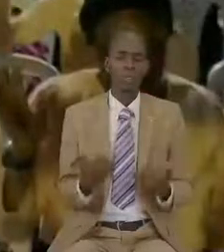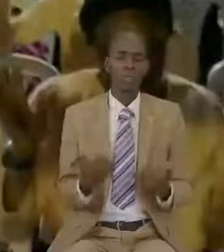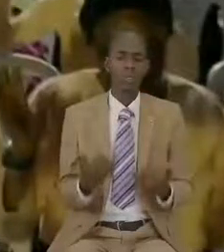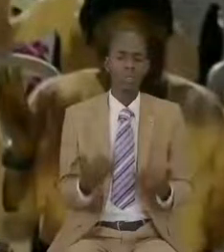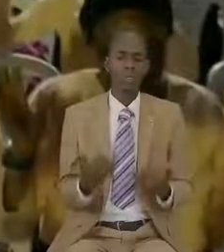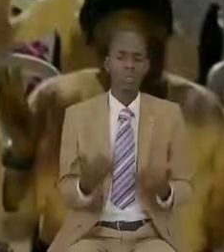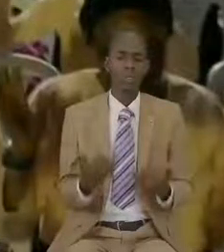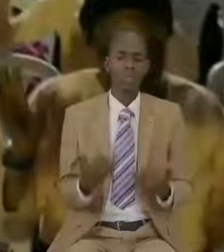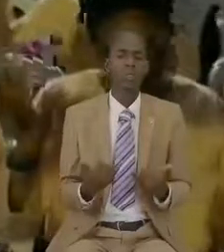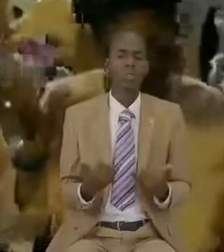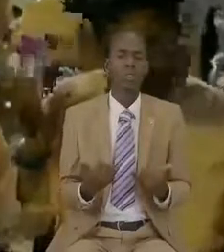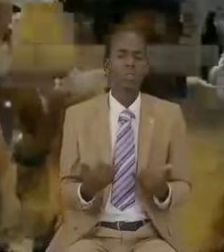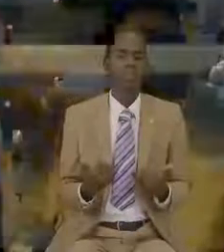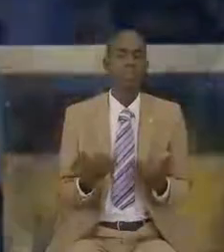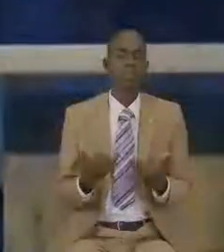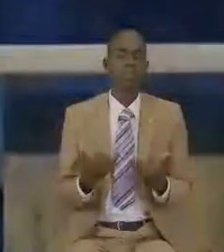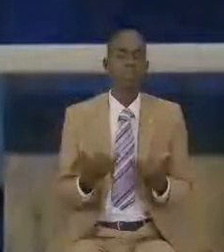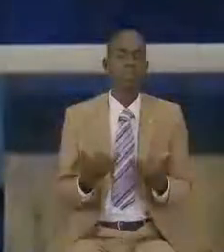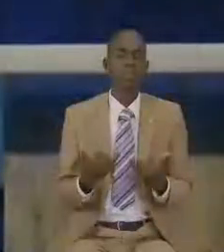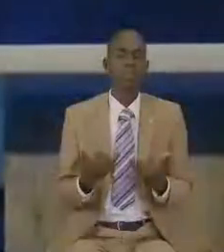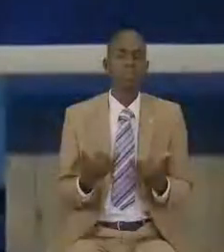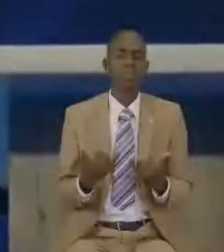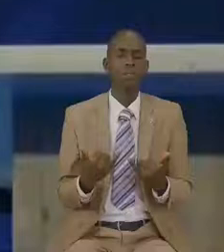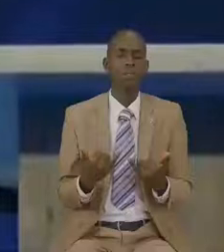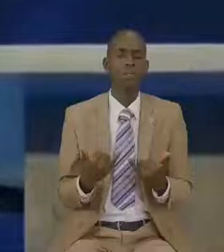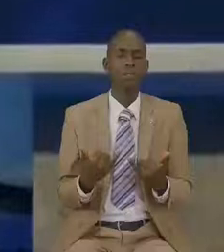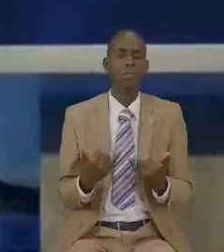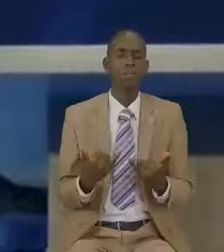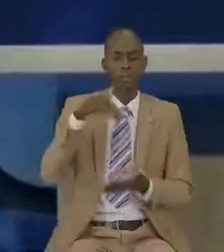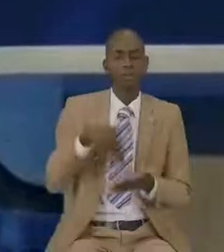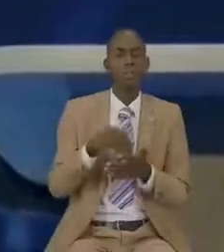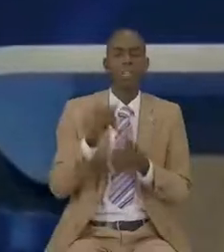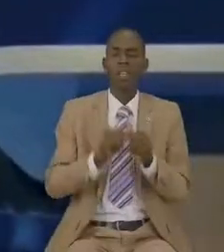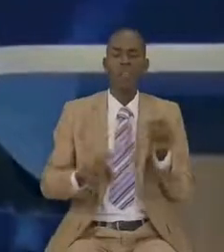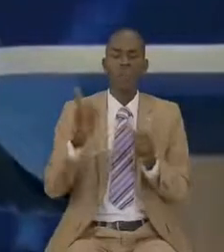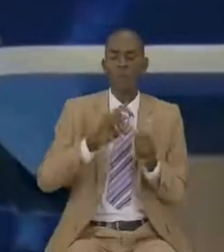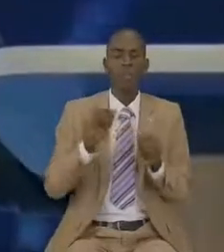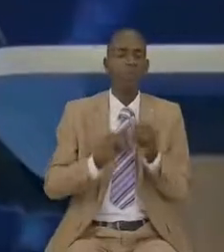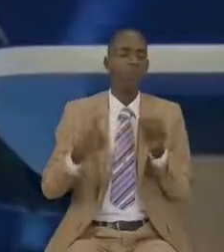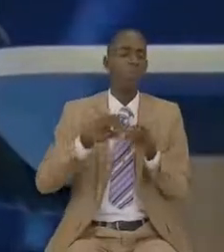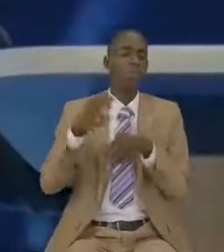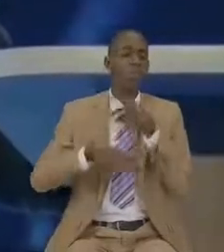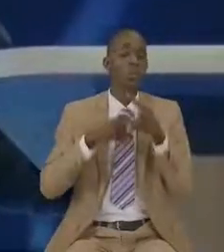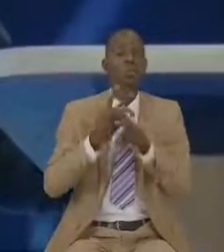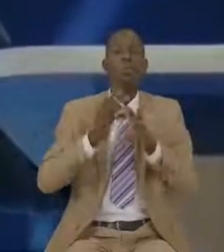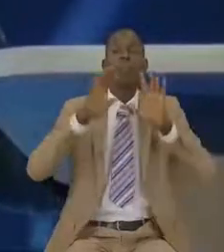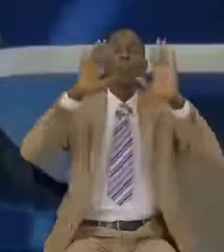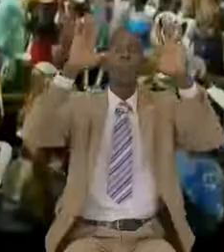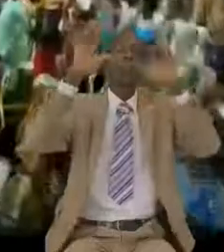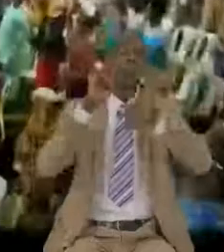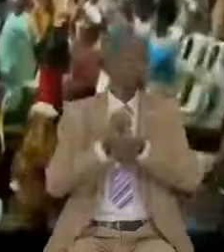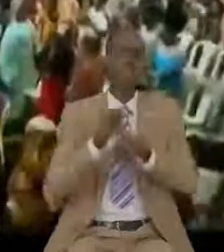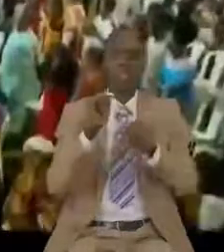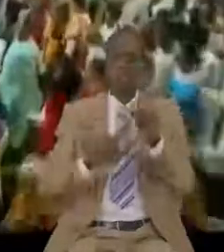À gauche, droite, au milieu, devant, derrière, partout, dans toutes les nations, dans le monde entier. Miracle partout